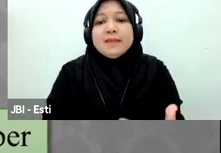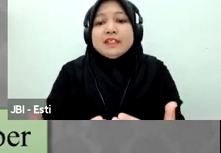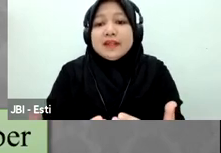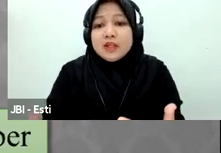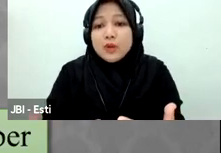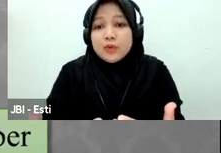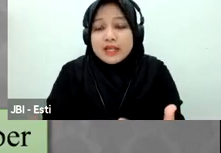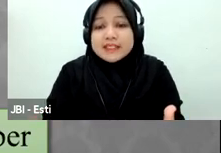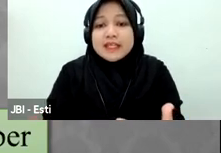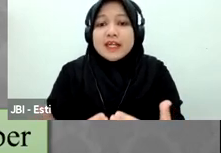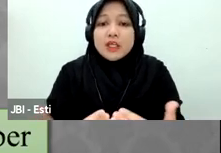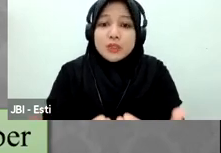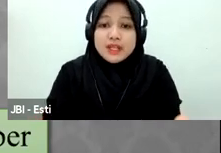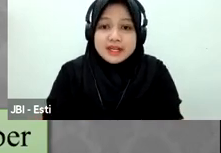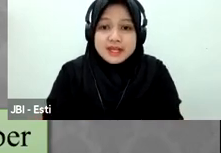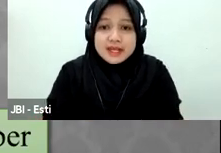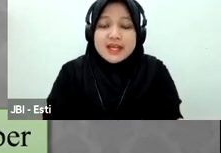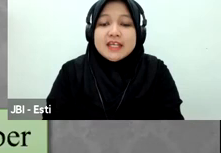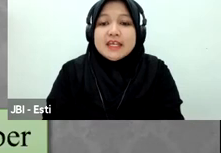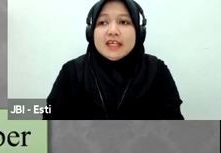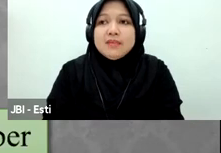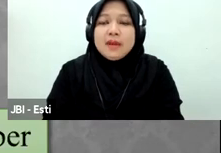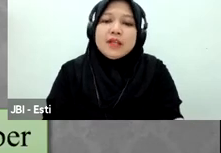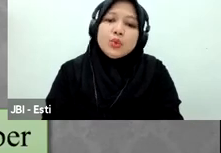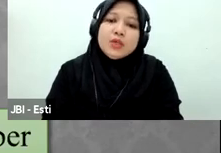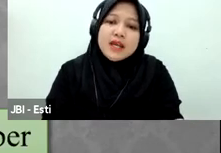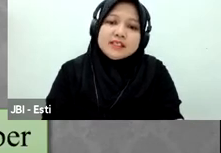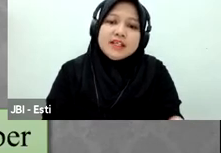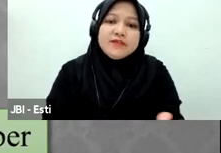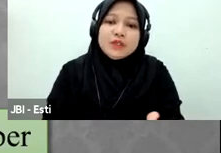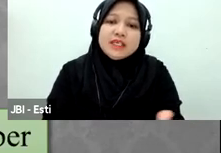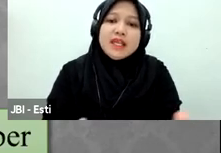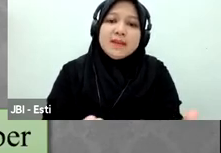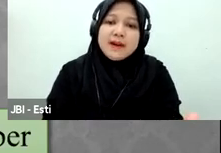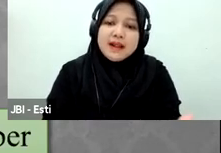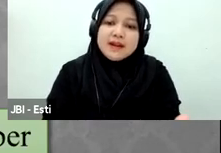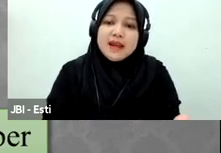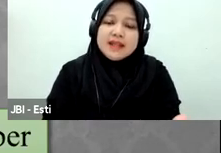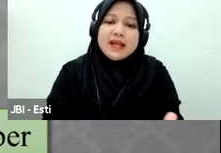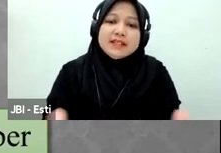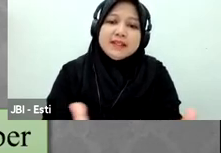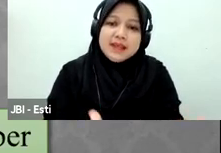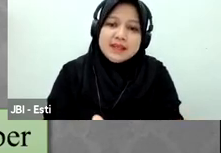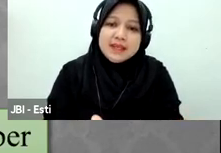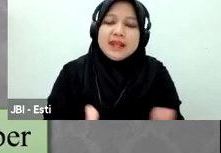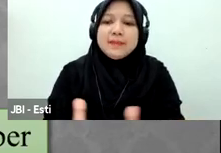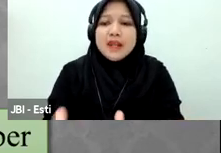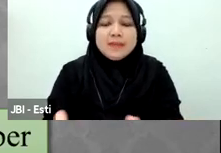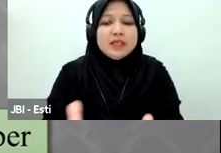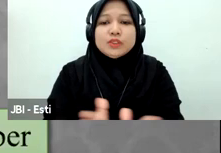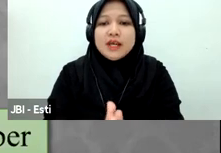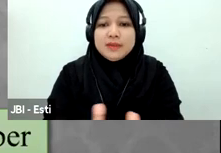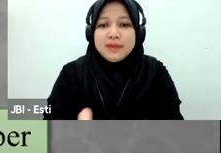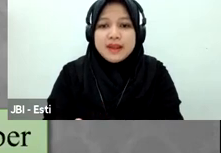adalah menjembatani komunikasi antara yang tuh dan dengar jadi memang tugas fungsi dan peran antara Gi